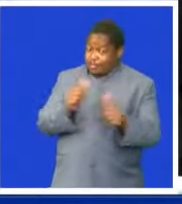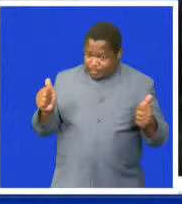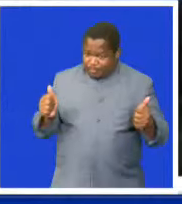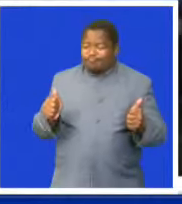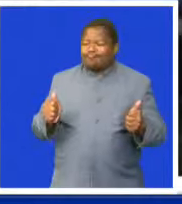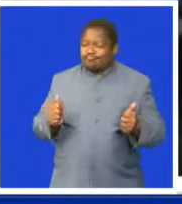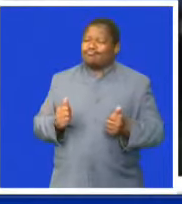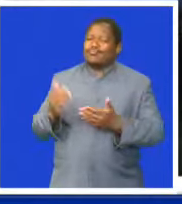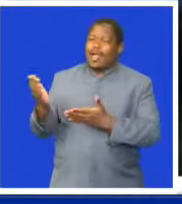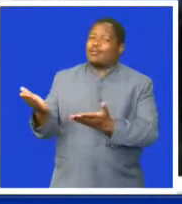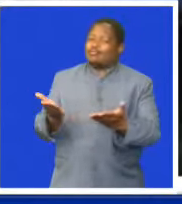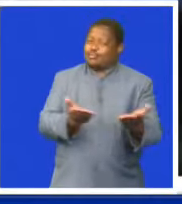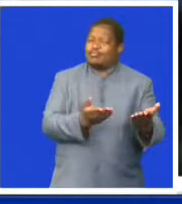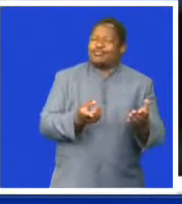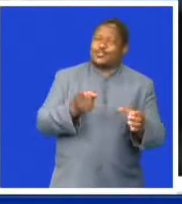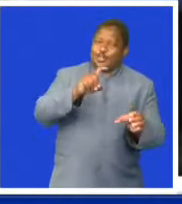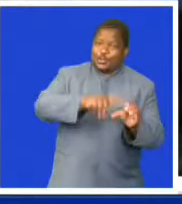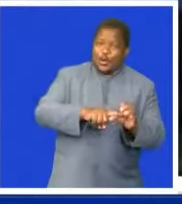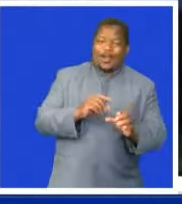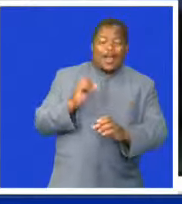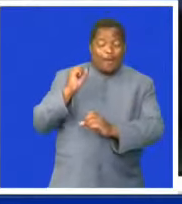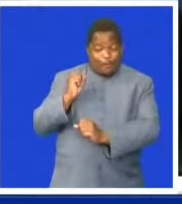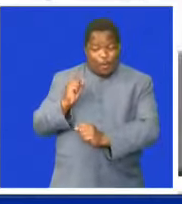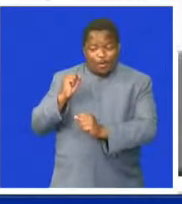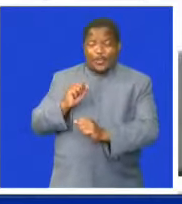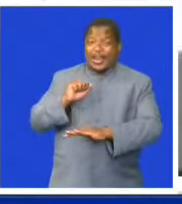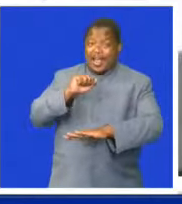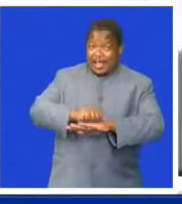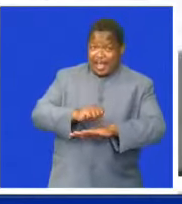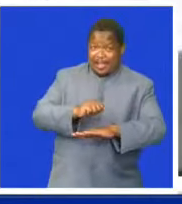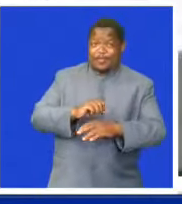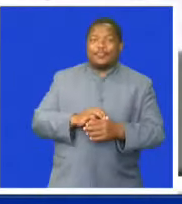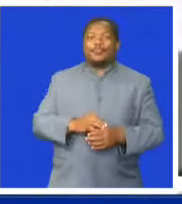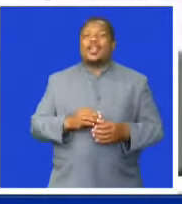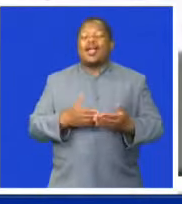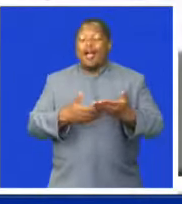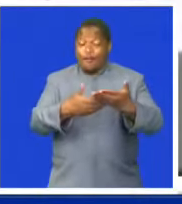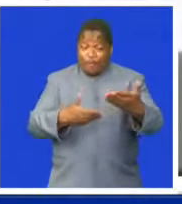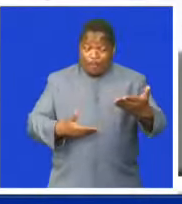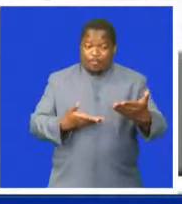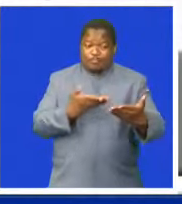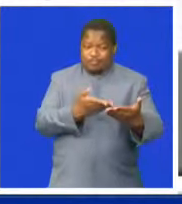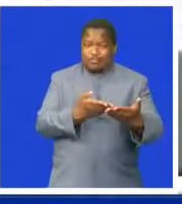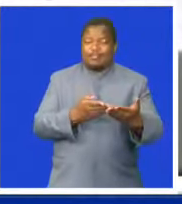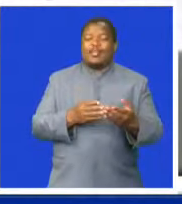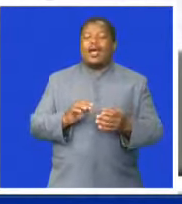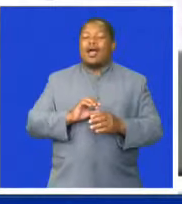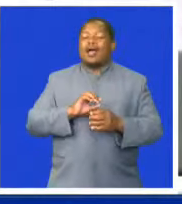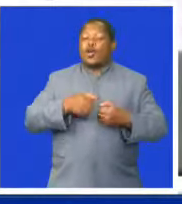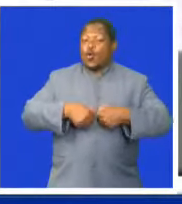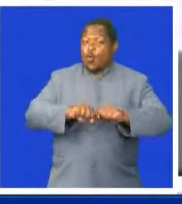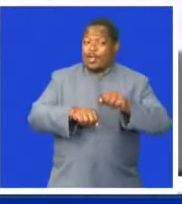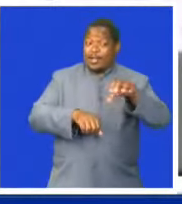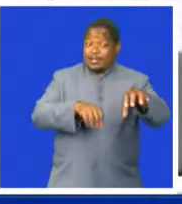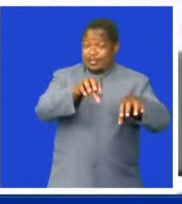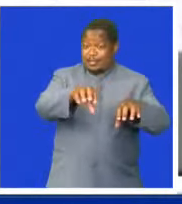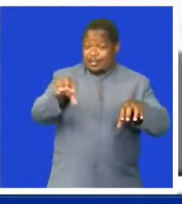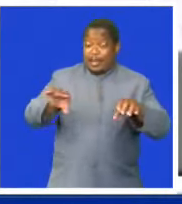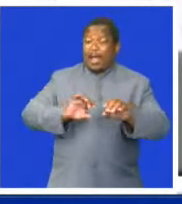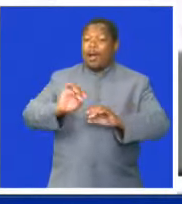sive sigcwalise amafomu lakhona lapha ku-NDMA ku-website yethu. Lokunye-ke